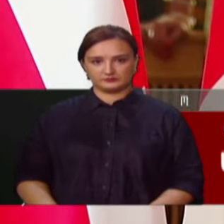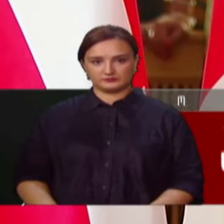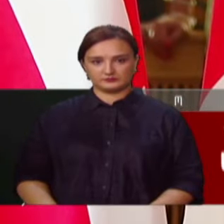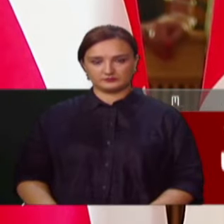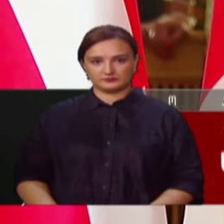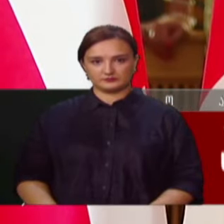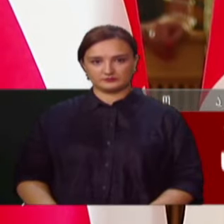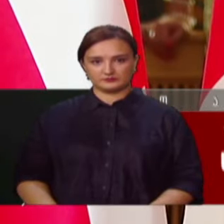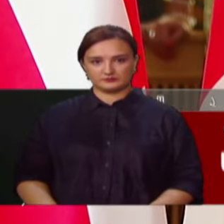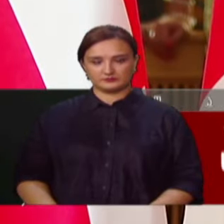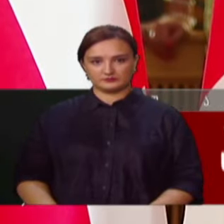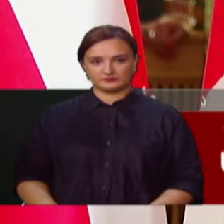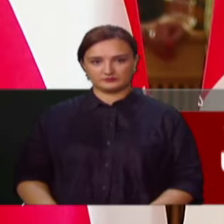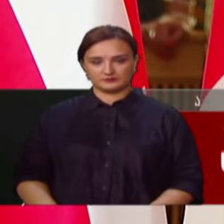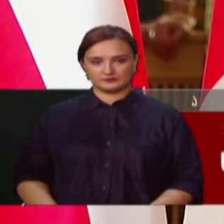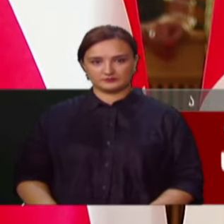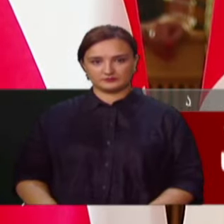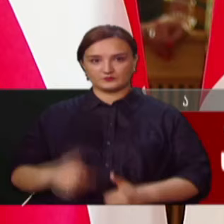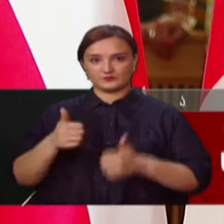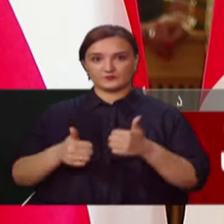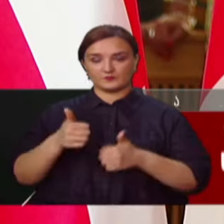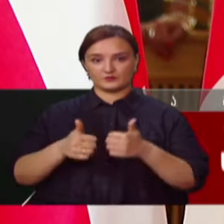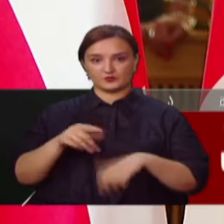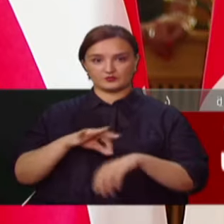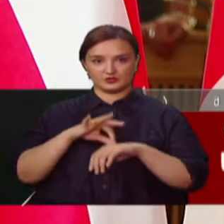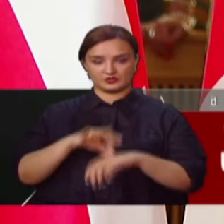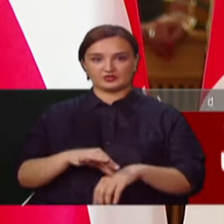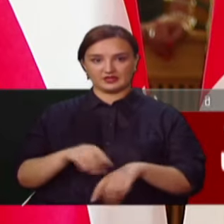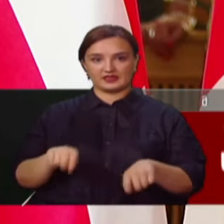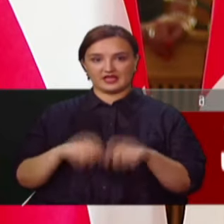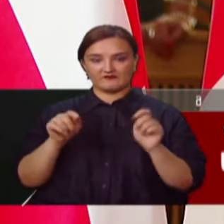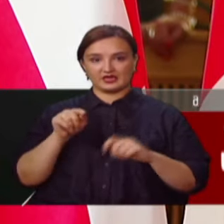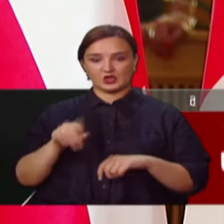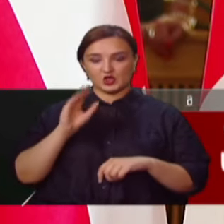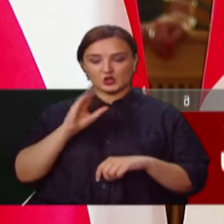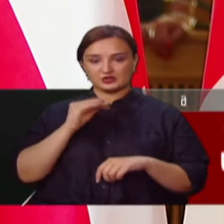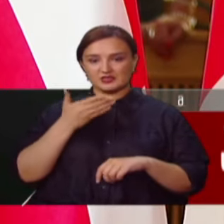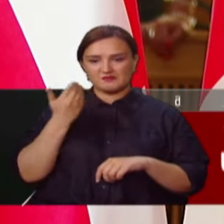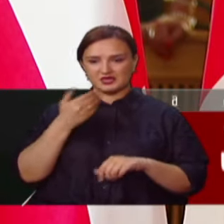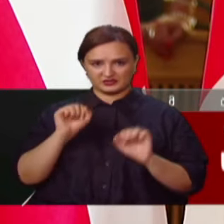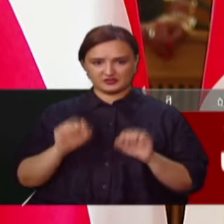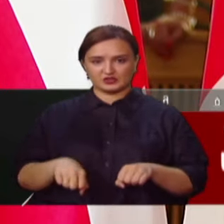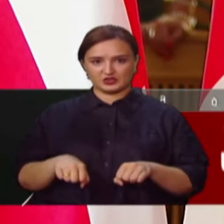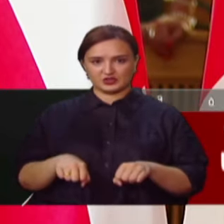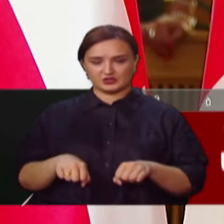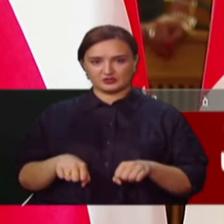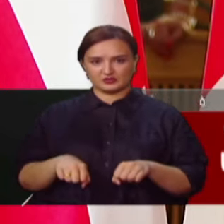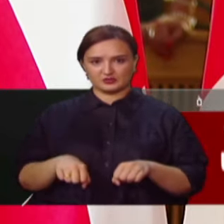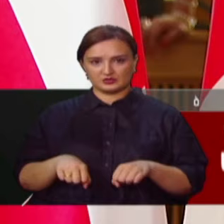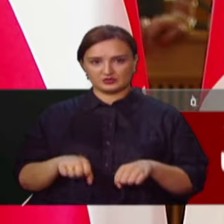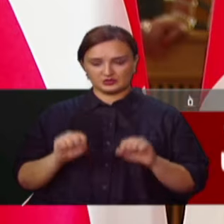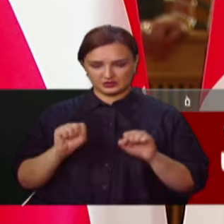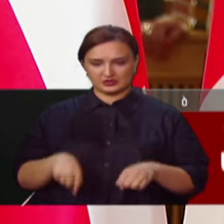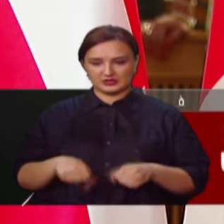კონკურსი ჩაატარა და დაარღვია იქ, როცა შეიძლება მარტივად დაურღვევლად გაეტანა. ანუ შეიძლება